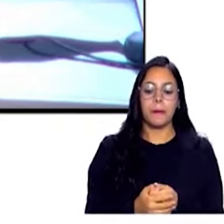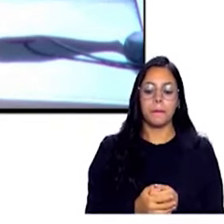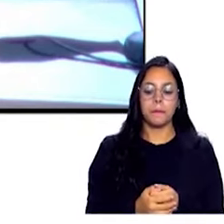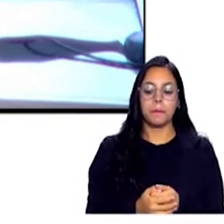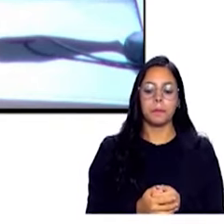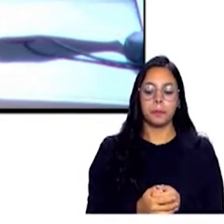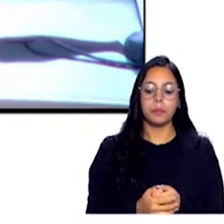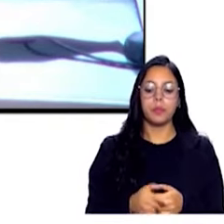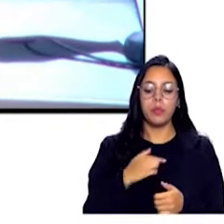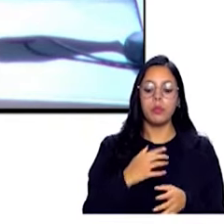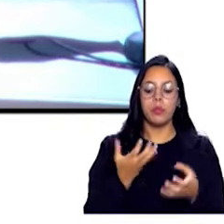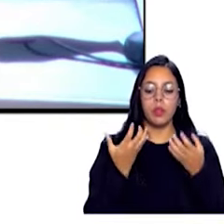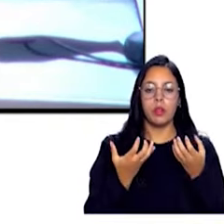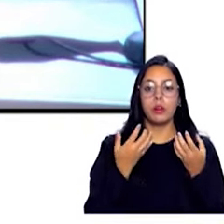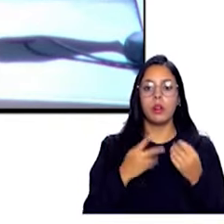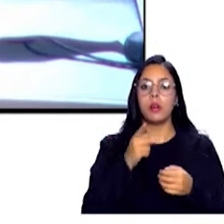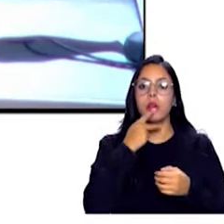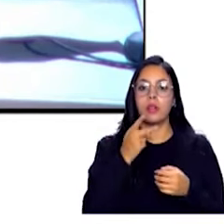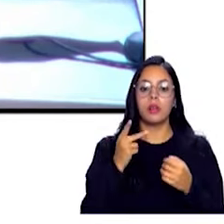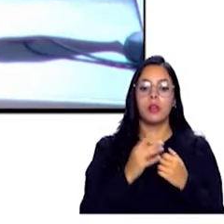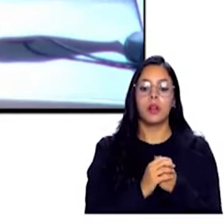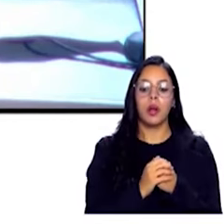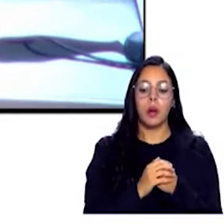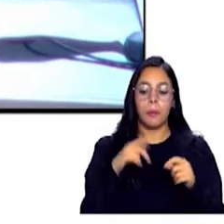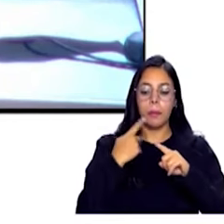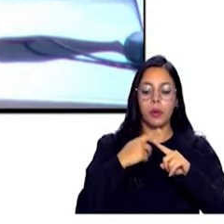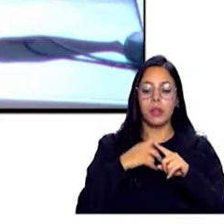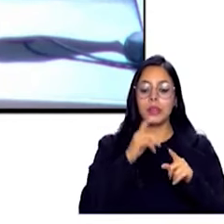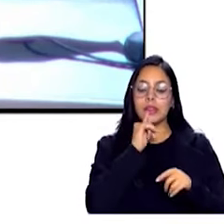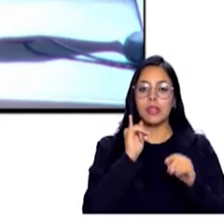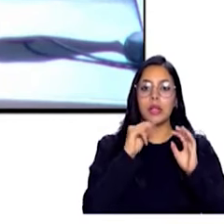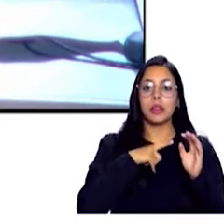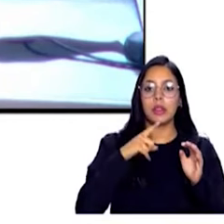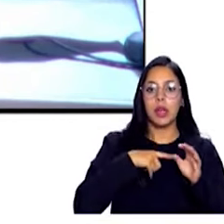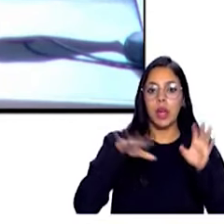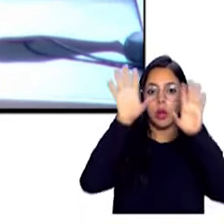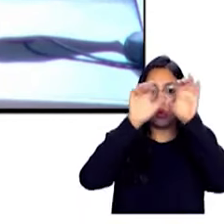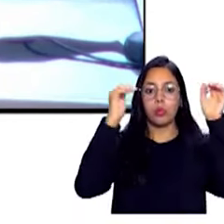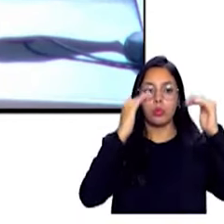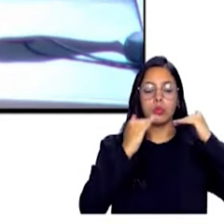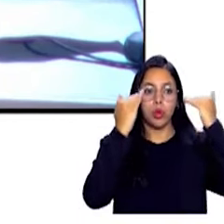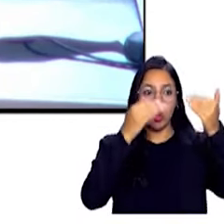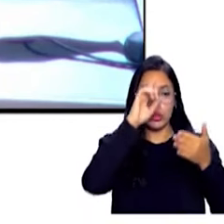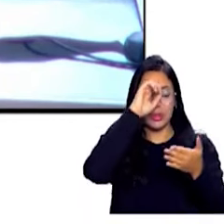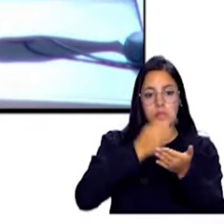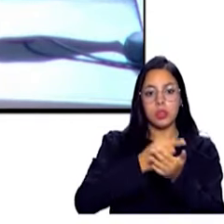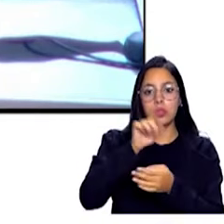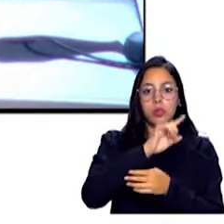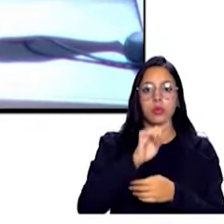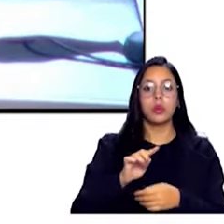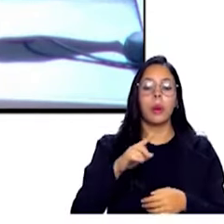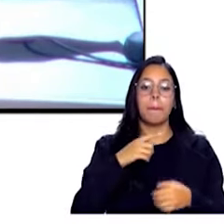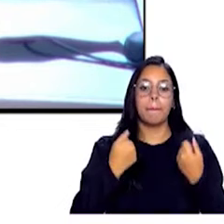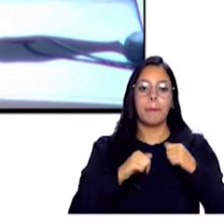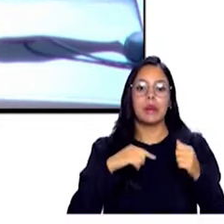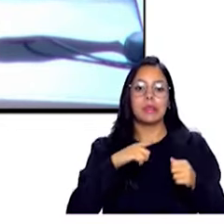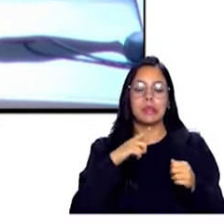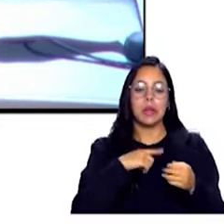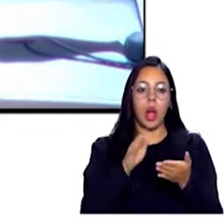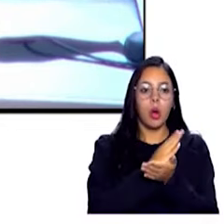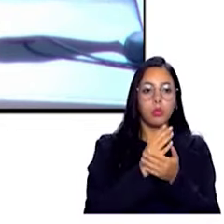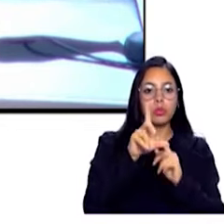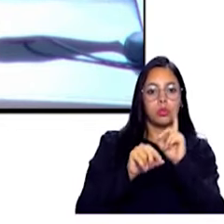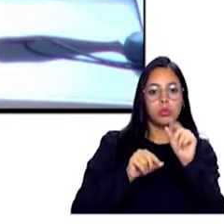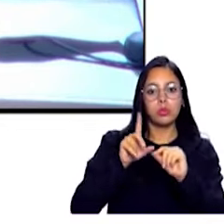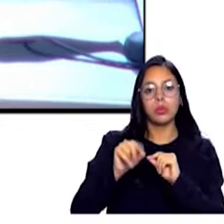que si la cour de cassation a souhaité intégrer un filtrage devant Elle cela a